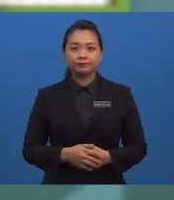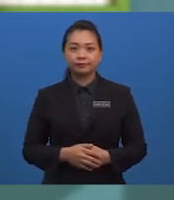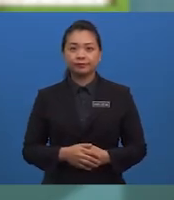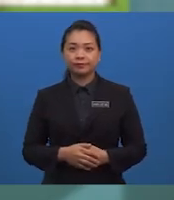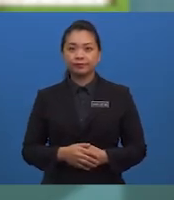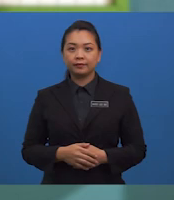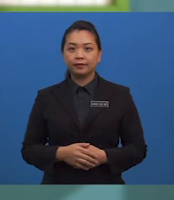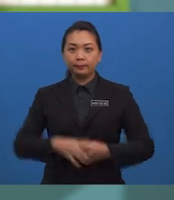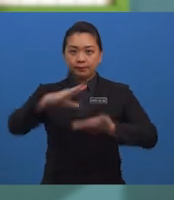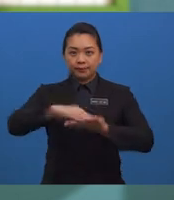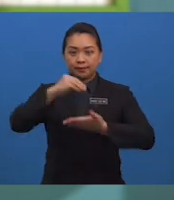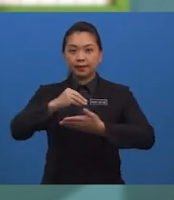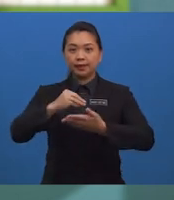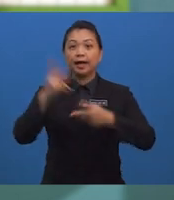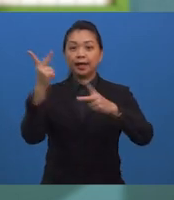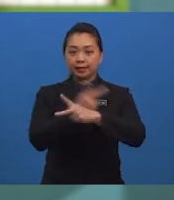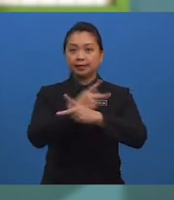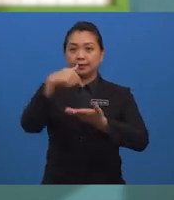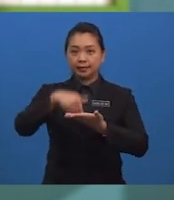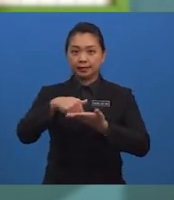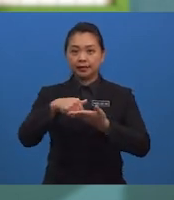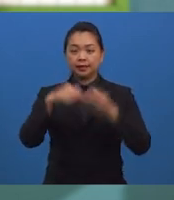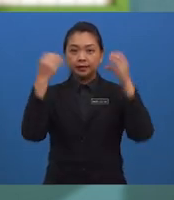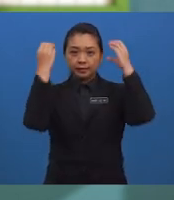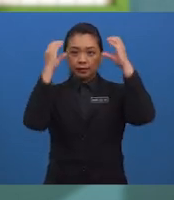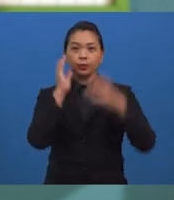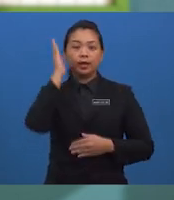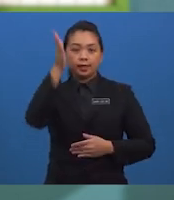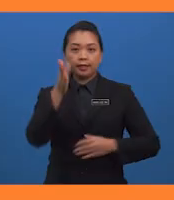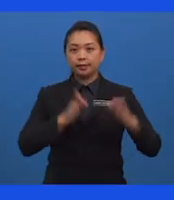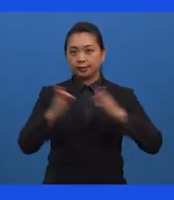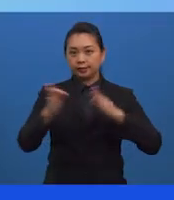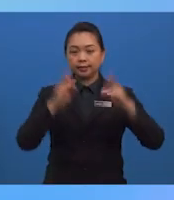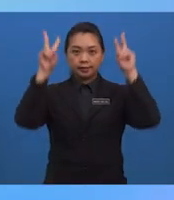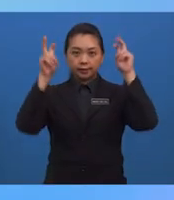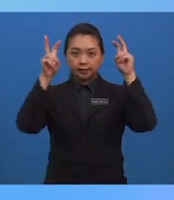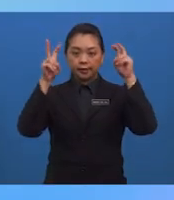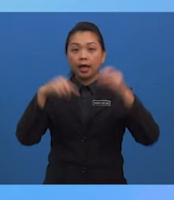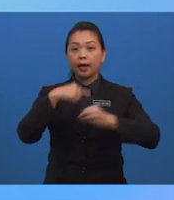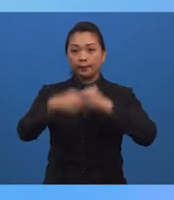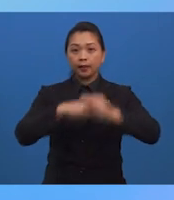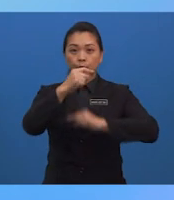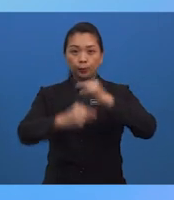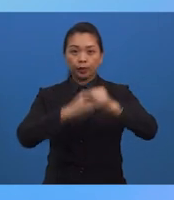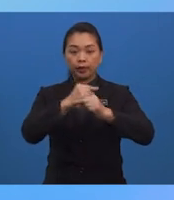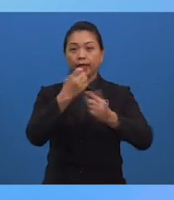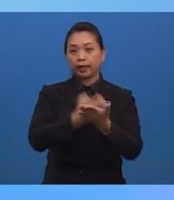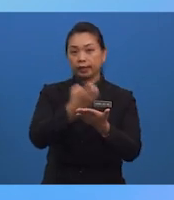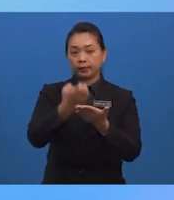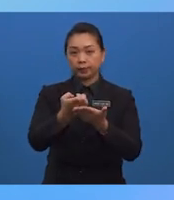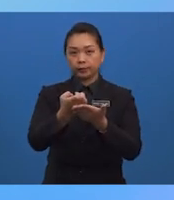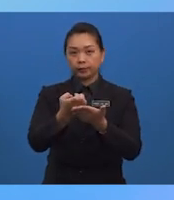Pada episod kali ini, cikgu akan menerangkan tajuk berkenaan dengan globalisasi ekonomi semester